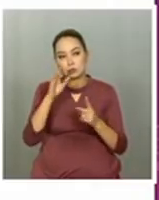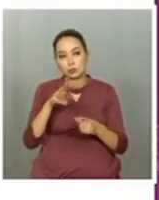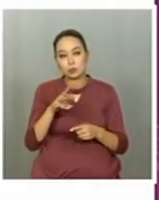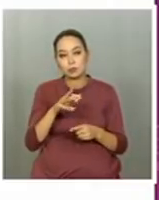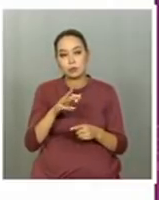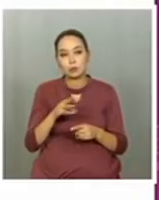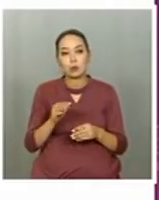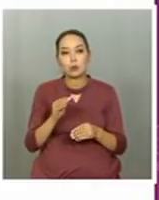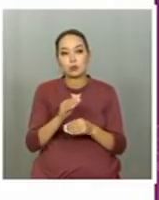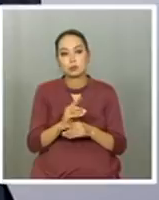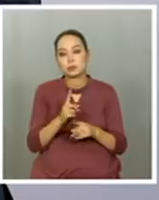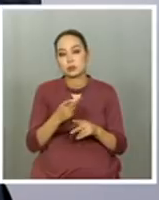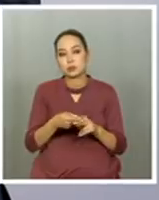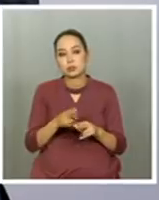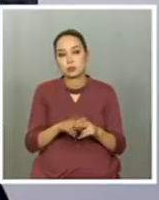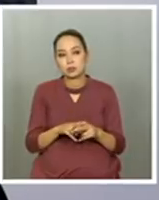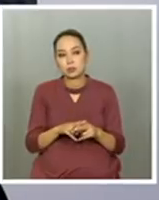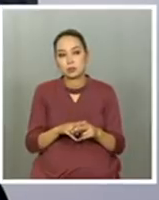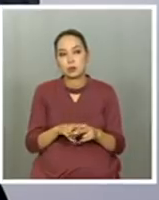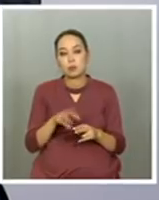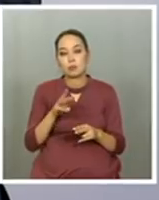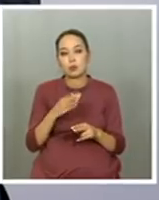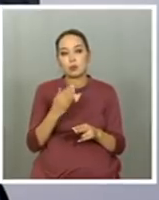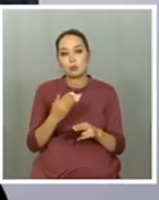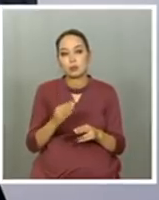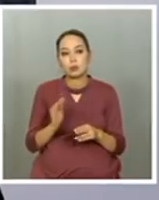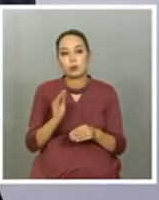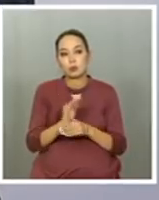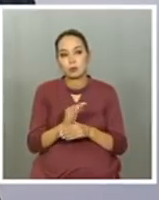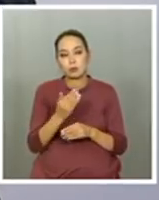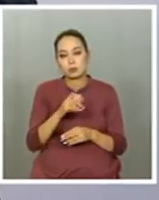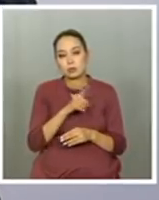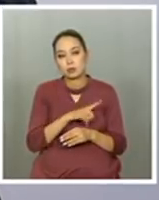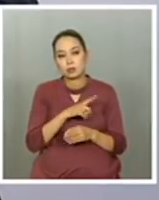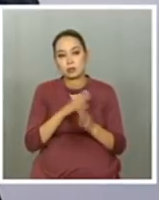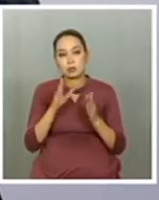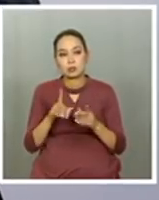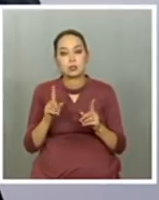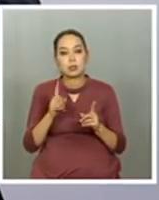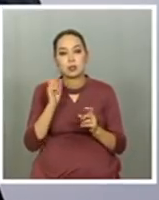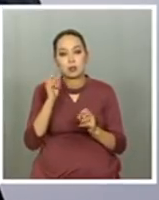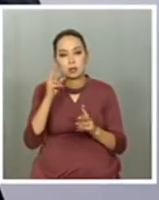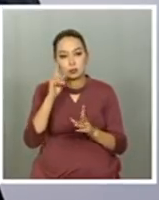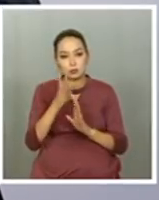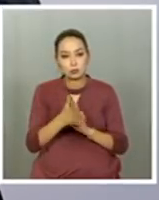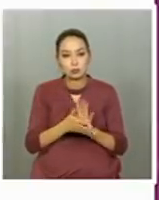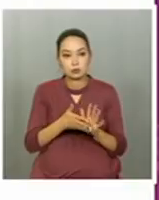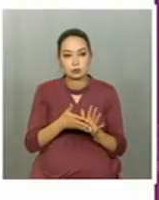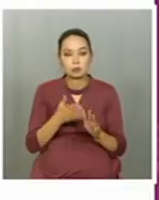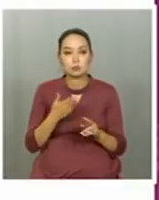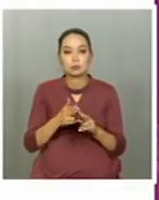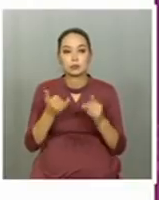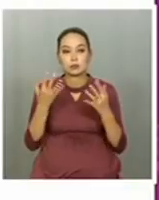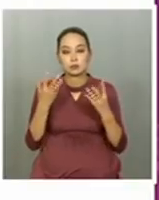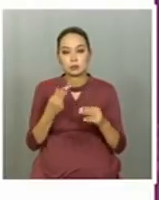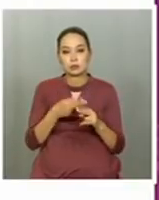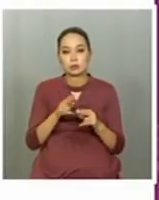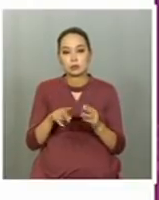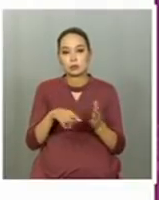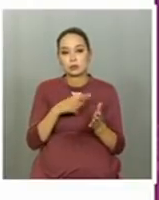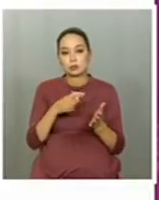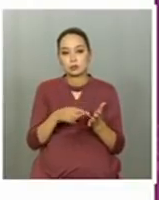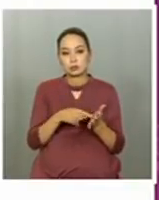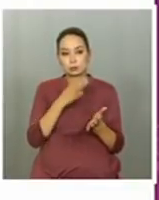не? Мобильді қосымшаның интерфейсі дегенді қалай түсінесіз? Біз бүгін осы сұрақтарға жауап